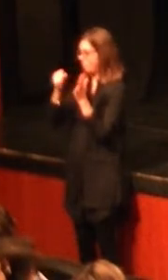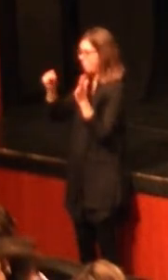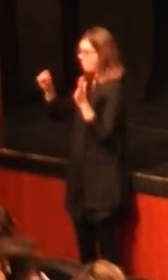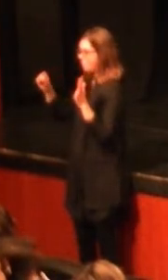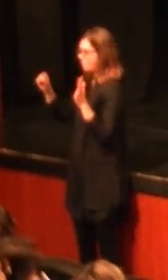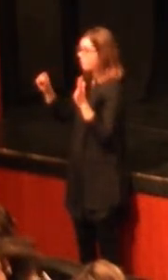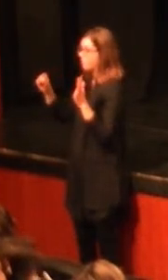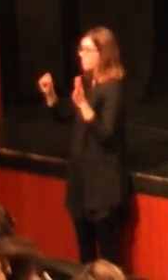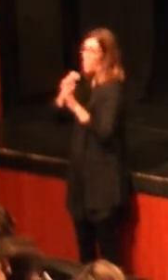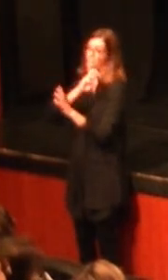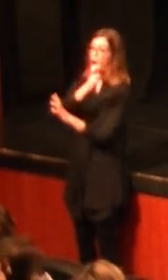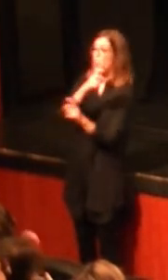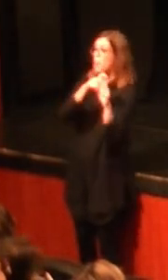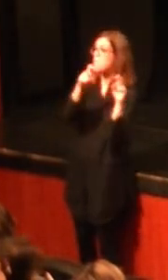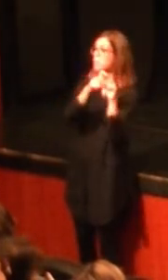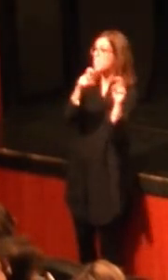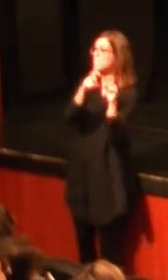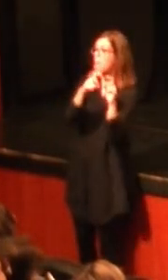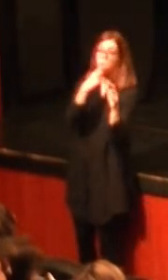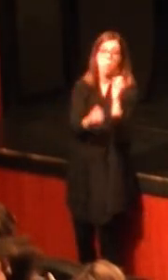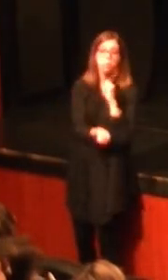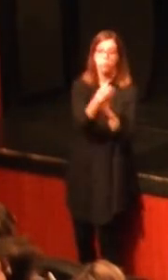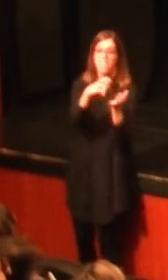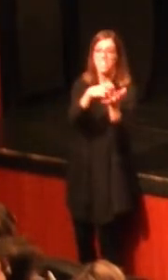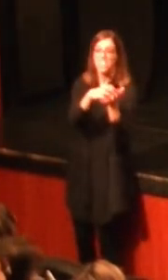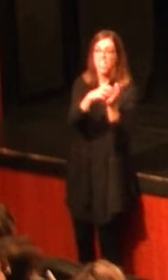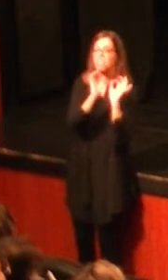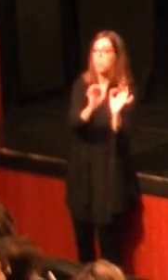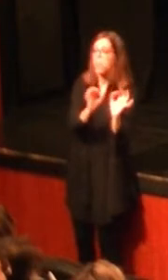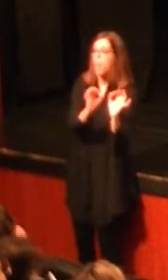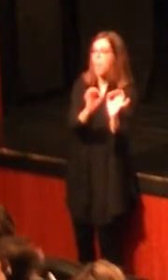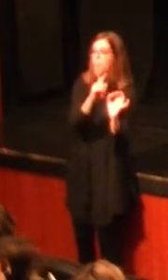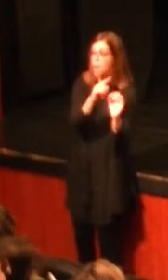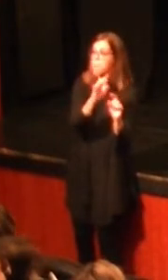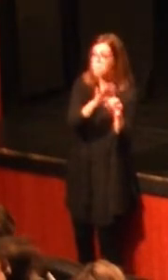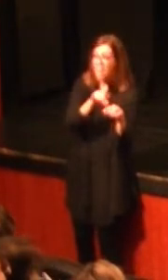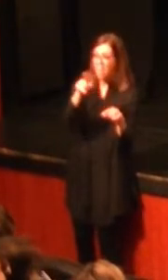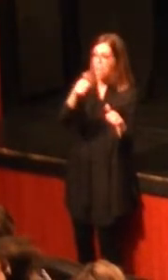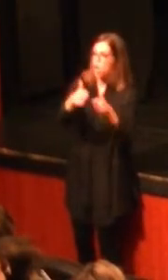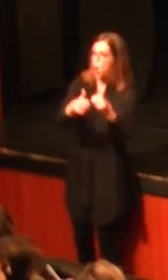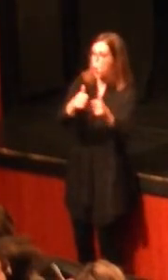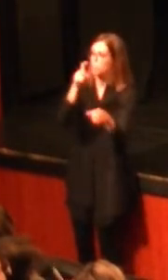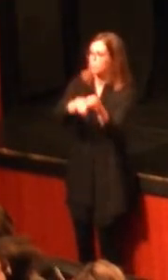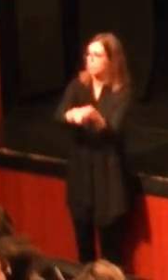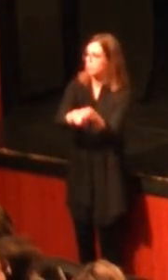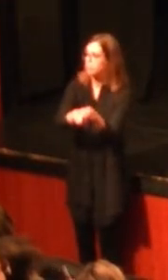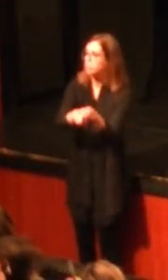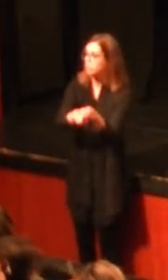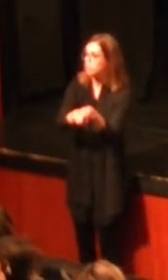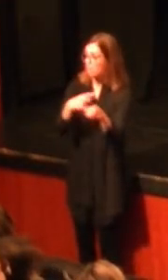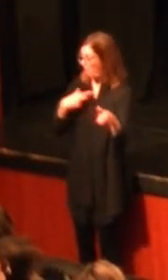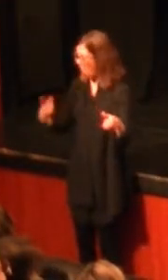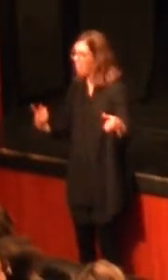oportunitat i per tant hi ha empreses mercantils que creen centres especials de treball per presentar-se a concursos de serveis que abans eren